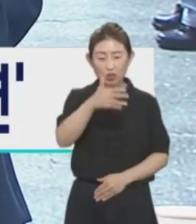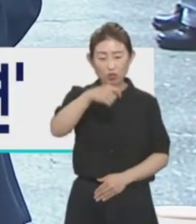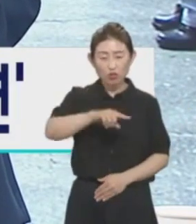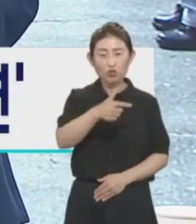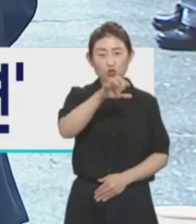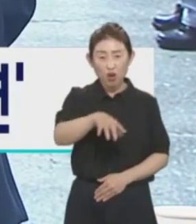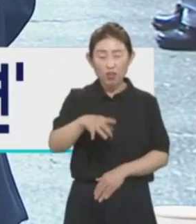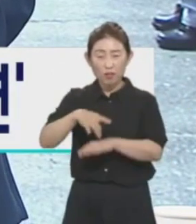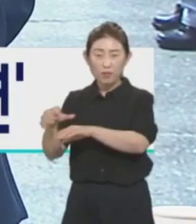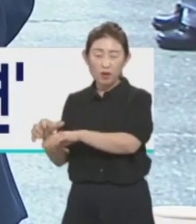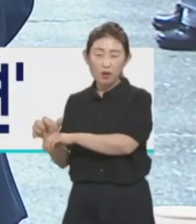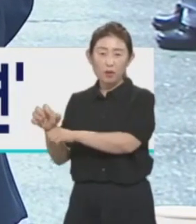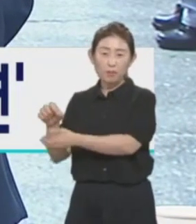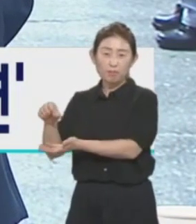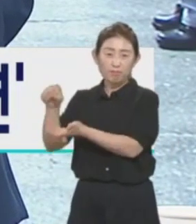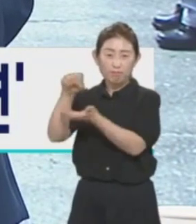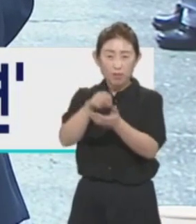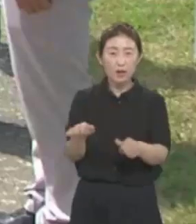기자의 보도입니다.